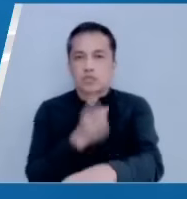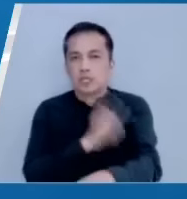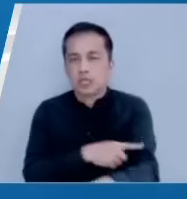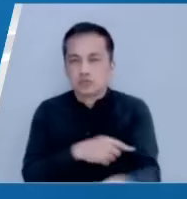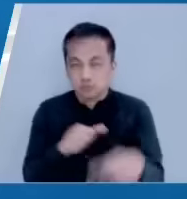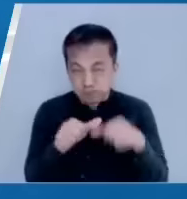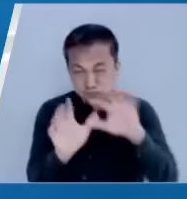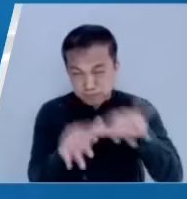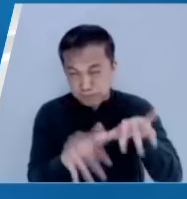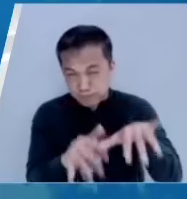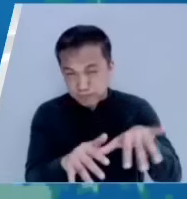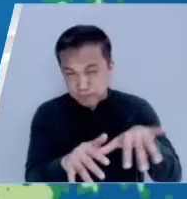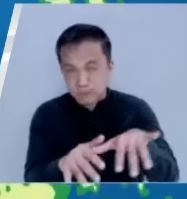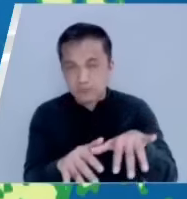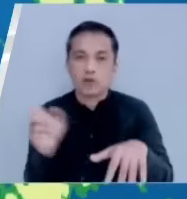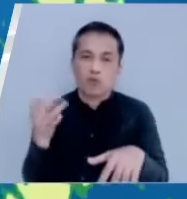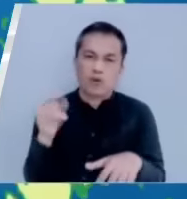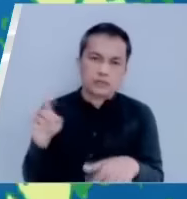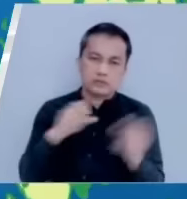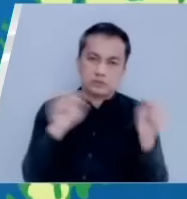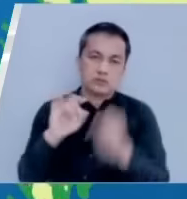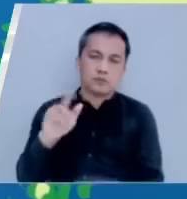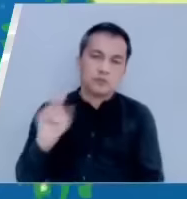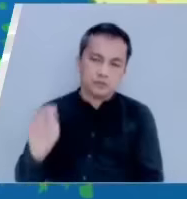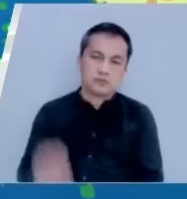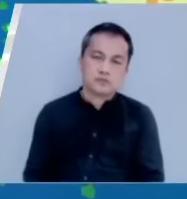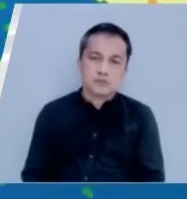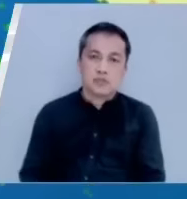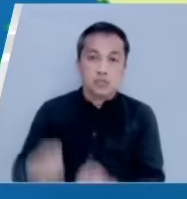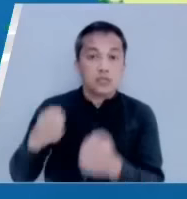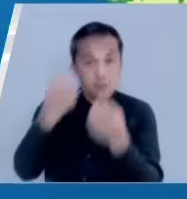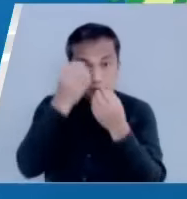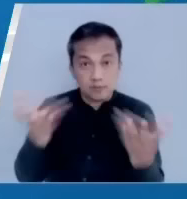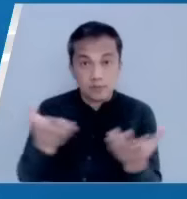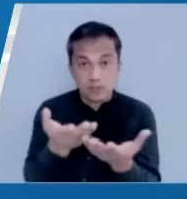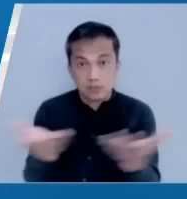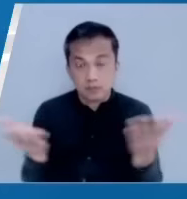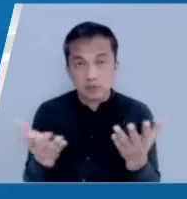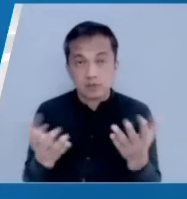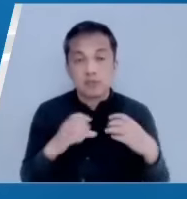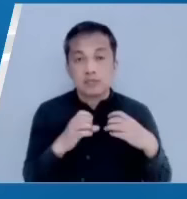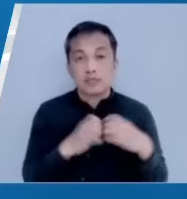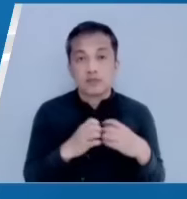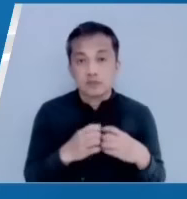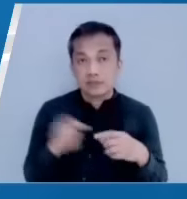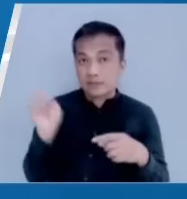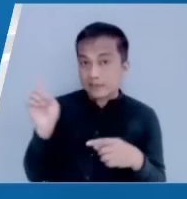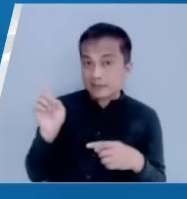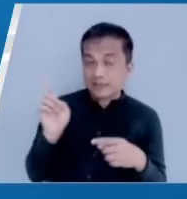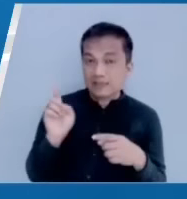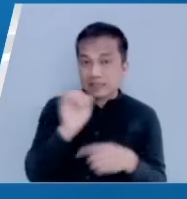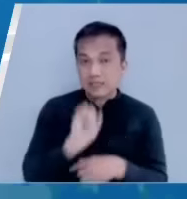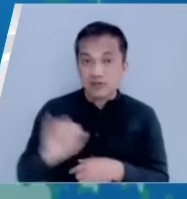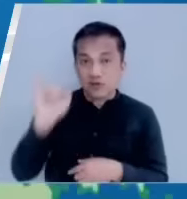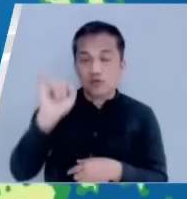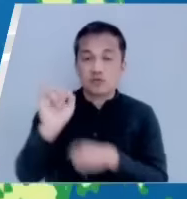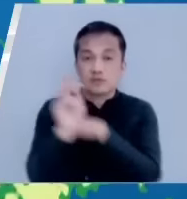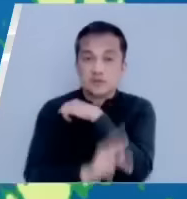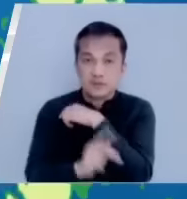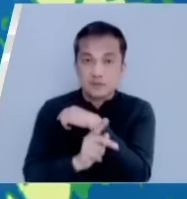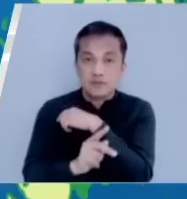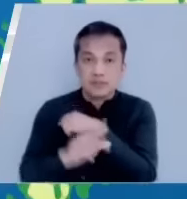mga pag-ulan dala nga nitong bagyong hulyan. Kaya po inaabisuhan po natin yung mga kapuso po natin dito sa may Ilocos provinces, Cagayan